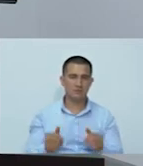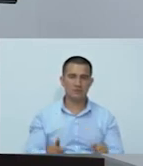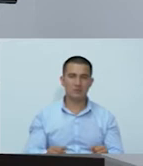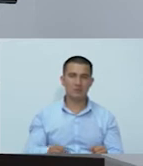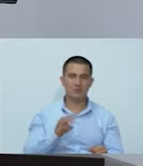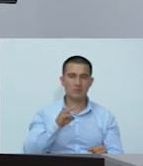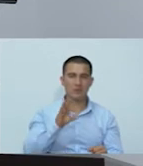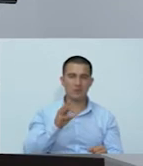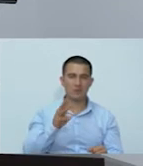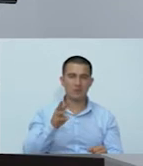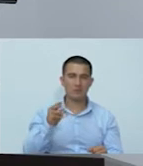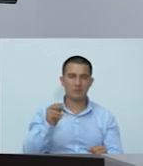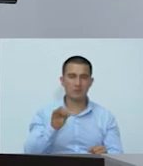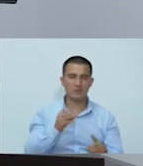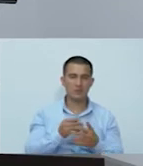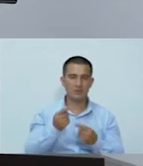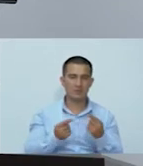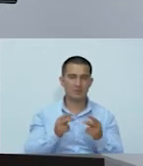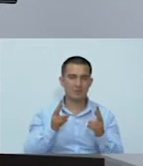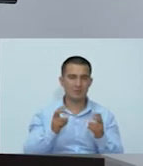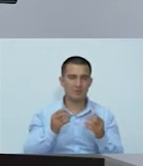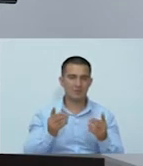Tomchi elementini